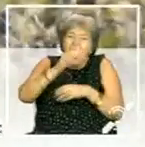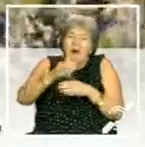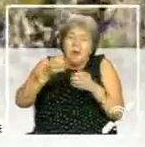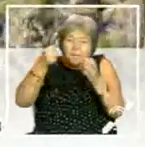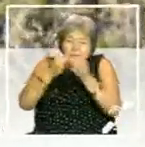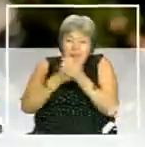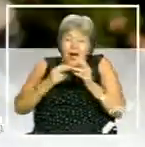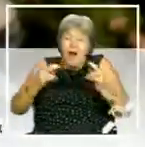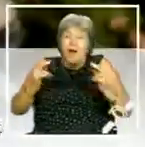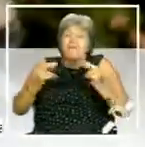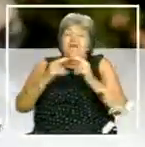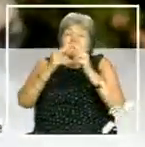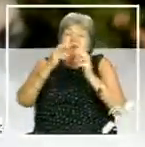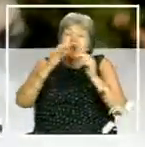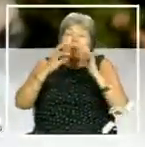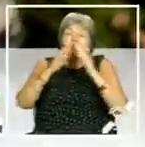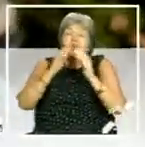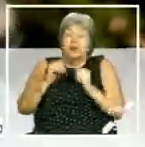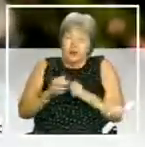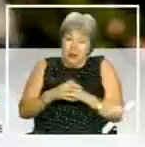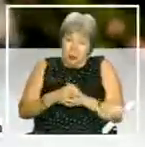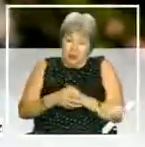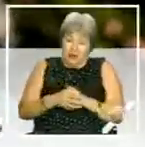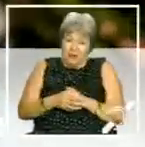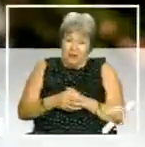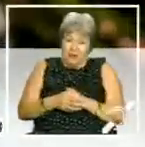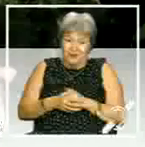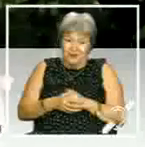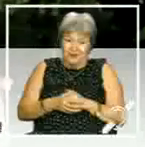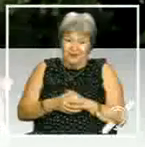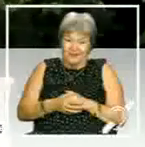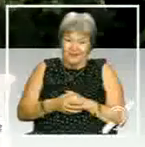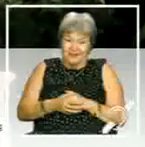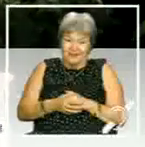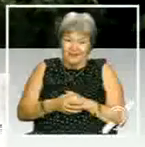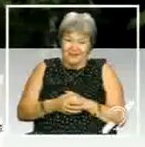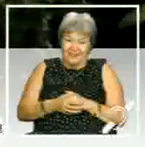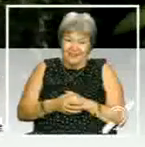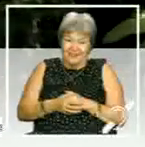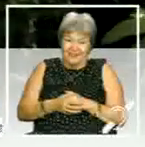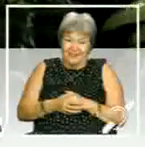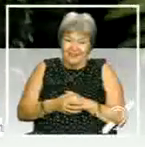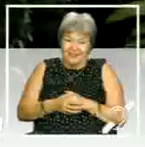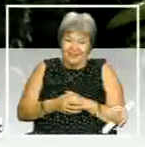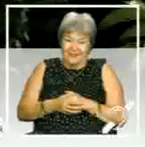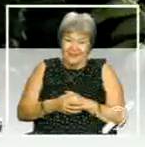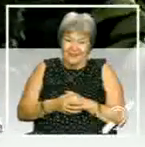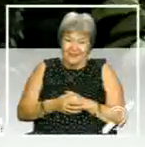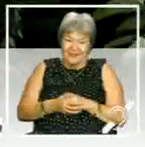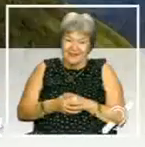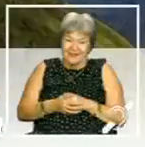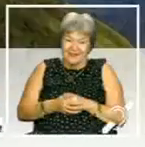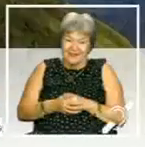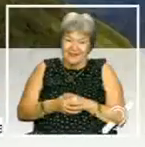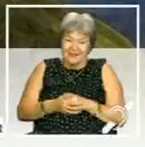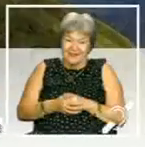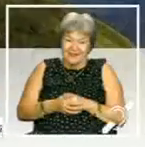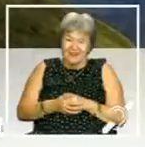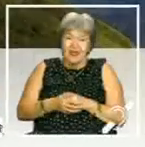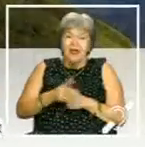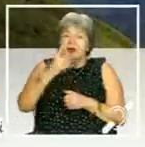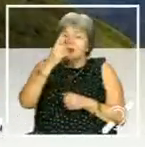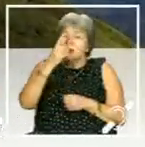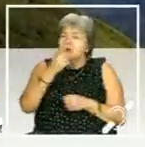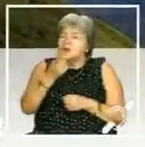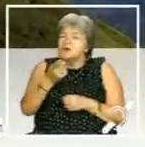de 1700 de metri. Baylissi papiana. Poppy is named my daughter, so this one is named after my daughter. Este un